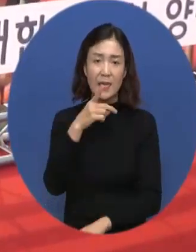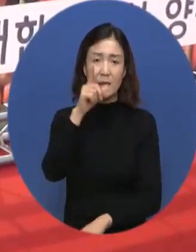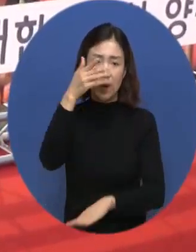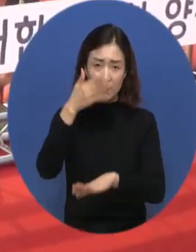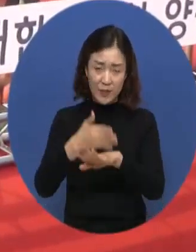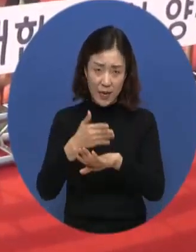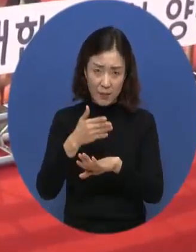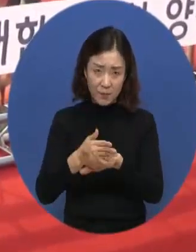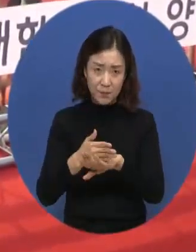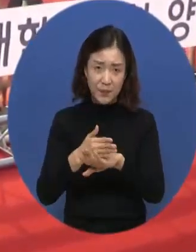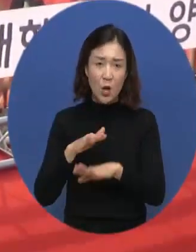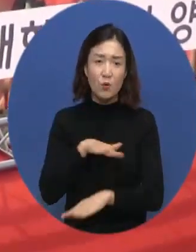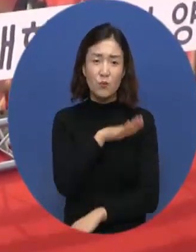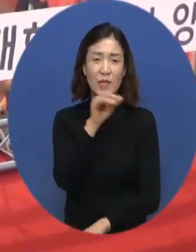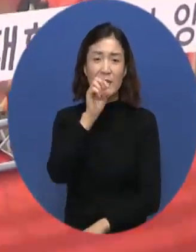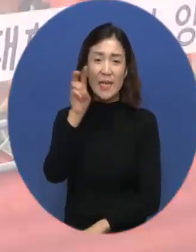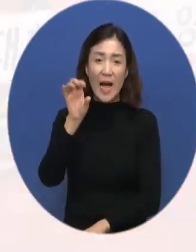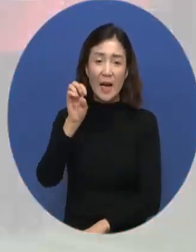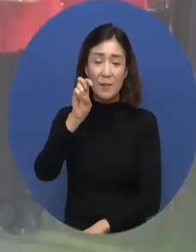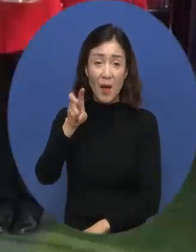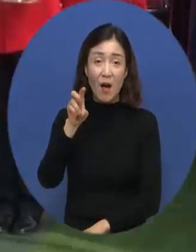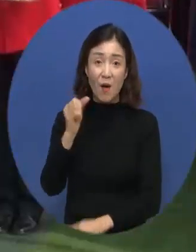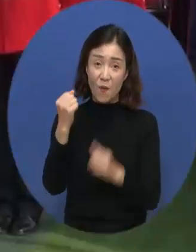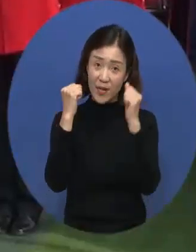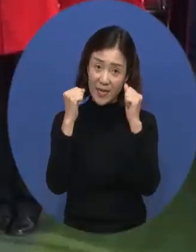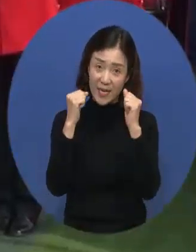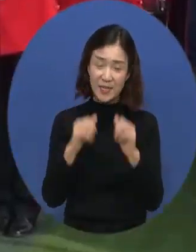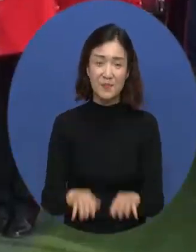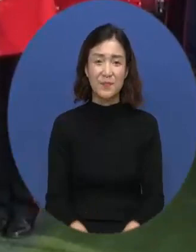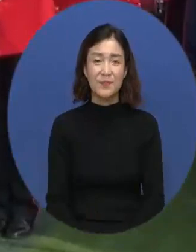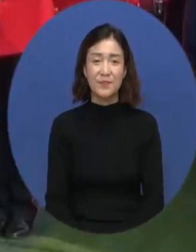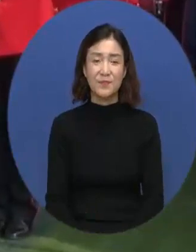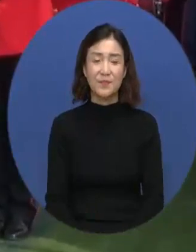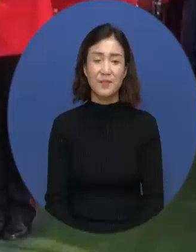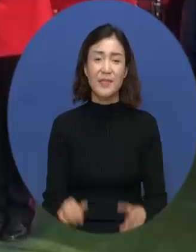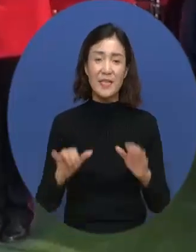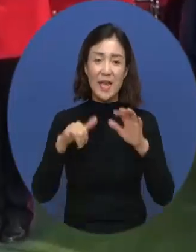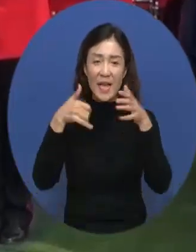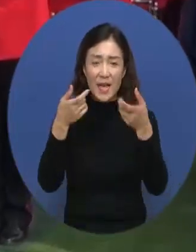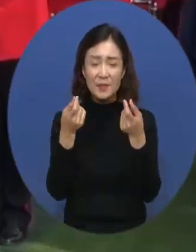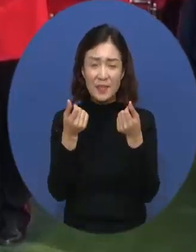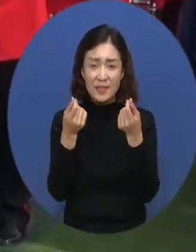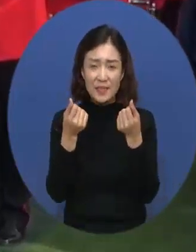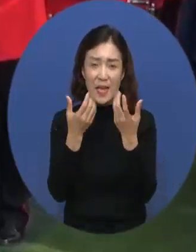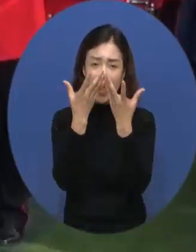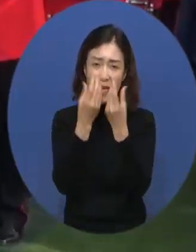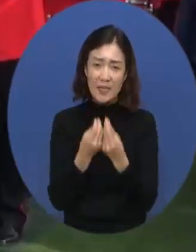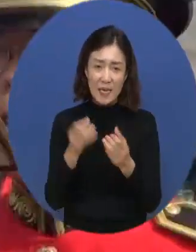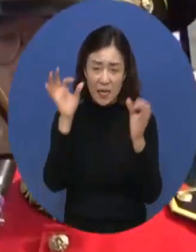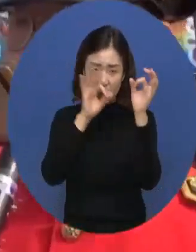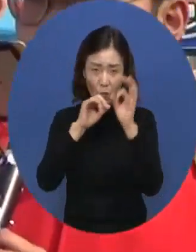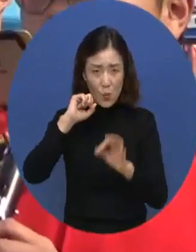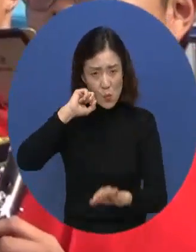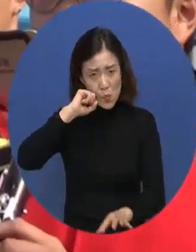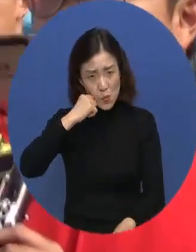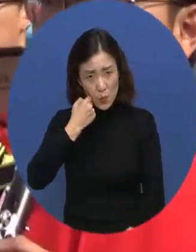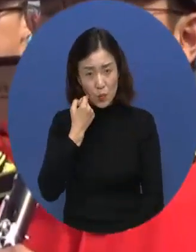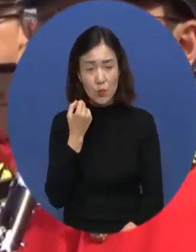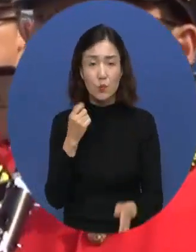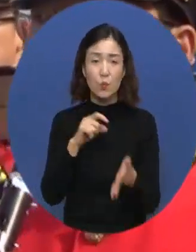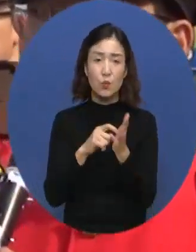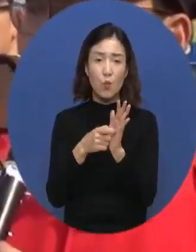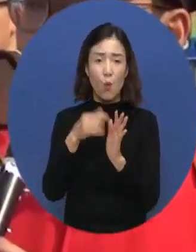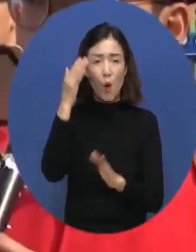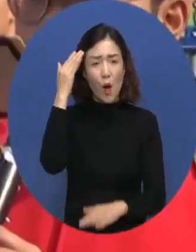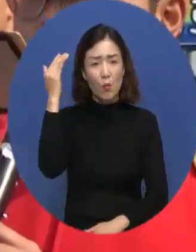감사드립니다. 우리 양평 화이팅! 세계에서 비슷한 예를 찾아보기 어려울 정도로 우리나라는